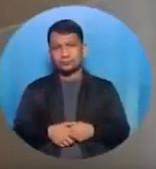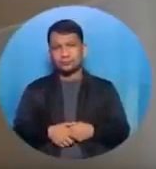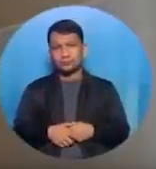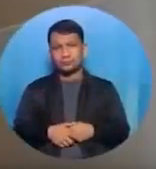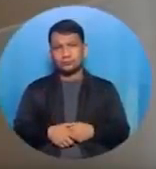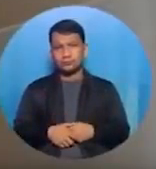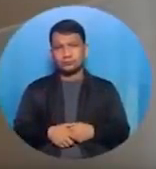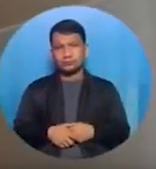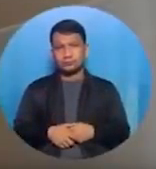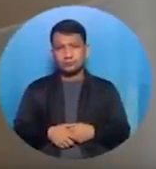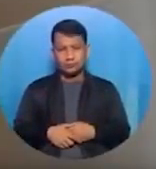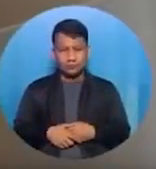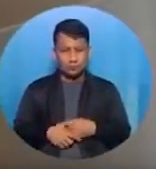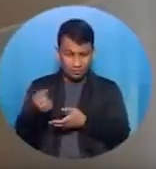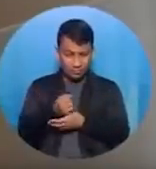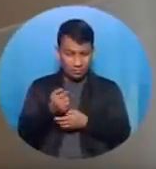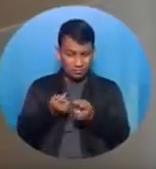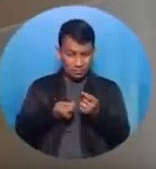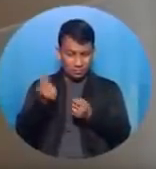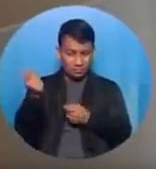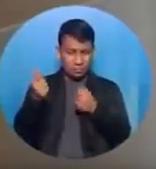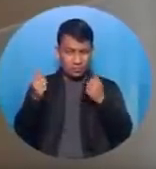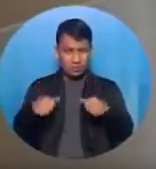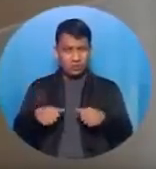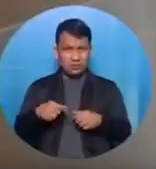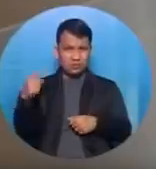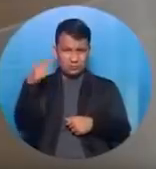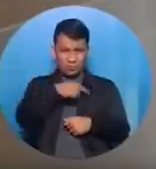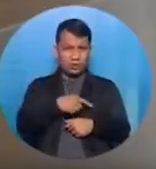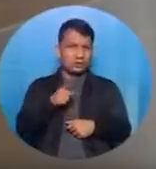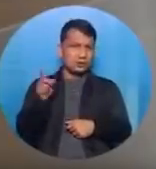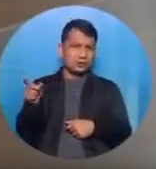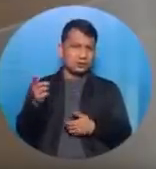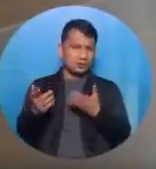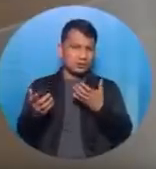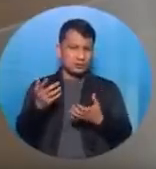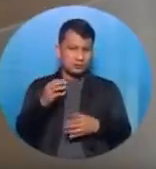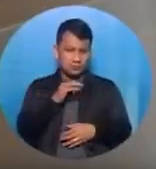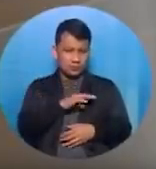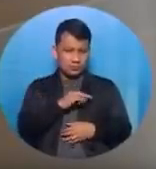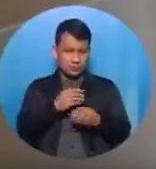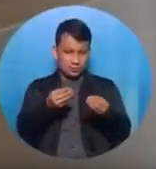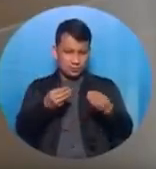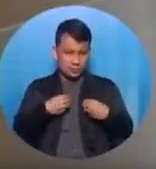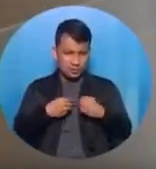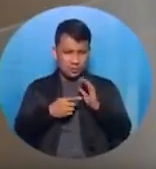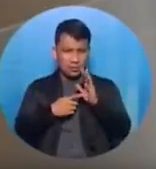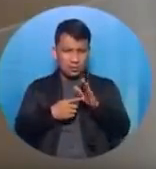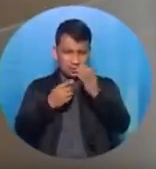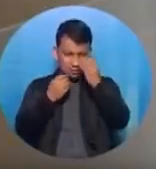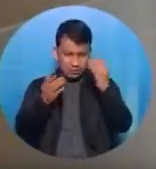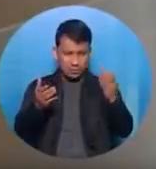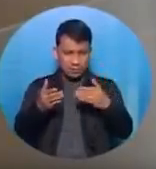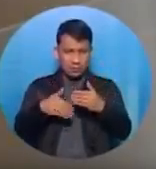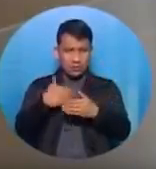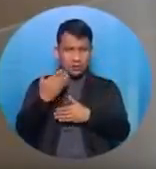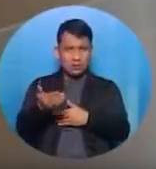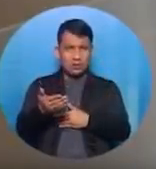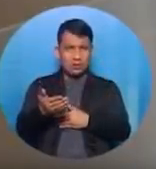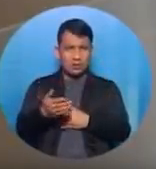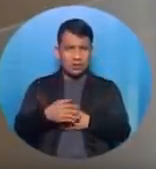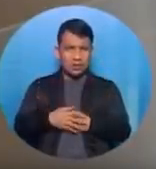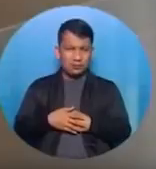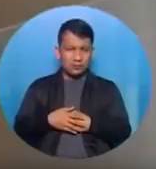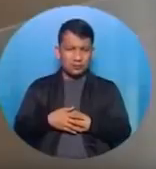sir. Gusto nila po kayo i-pull out? Hindi po, sir. Sinungaling yan, sir. Yung mga binibigay sa amin, may mga resibo kami sa kanyang